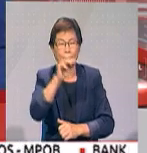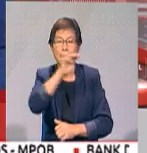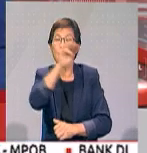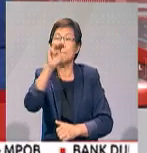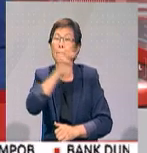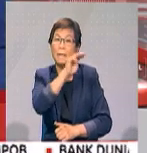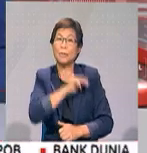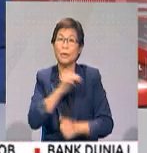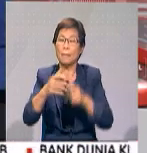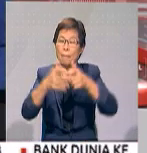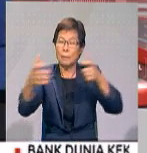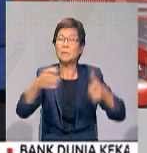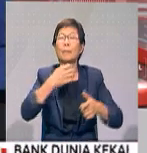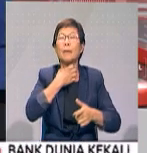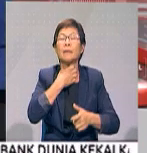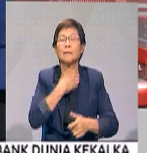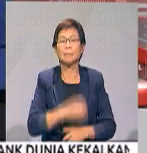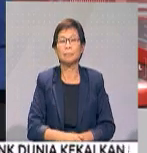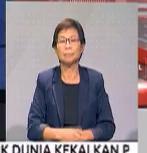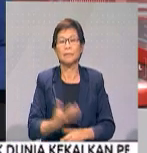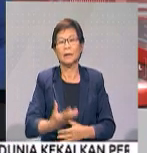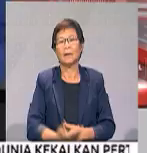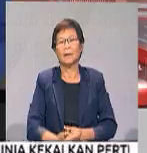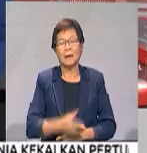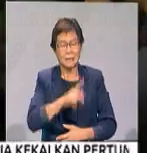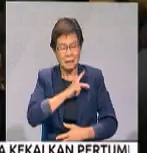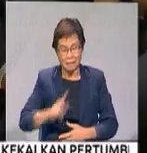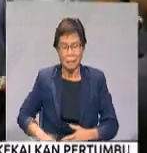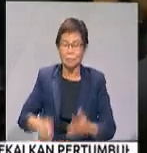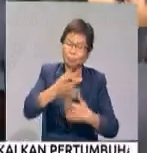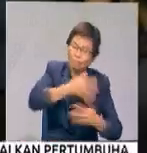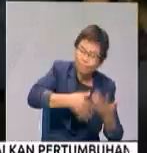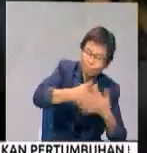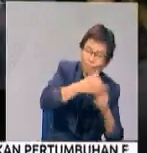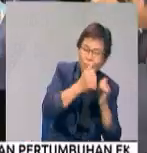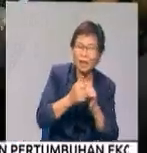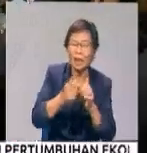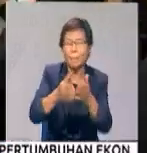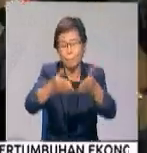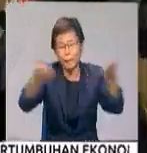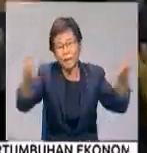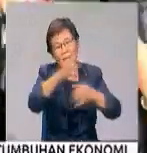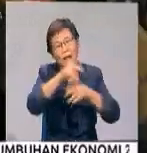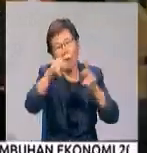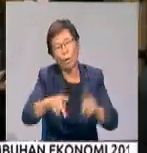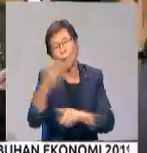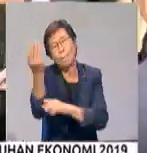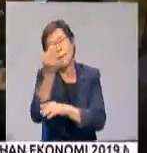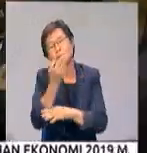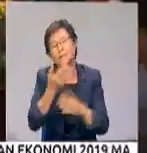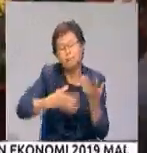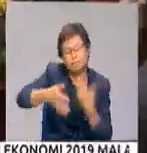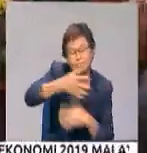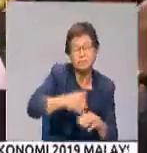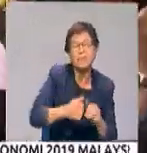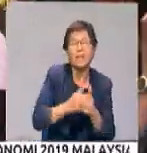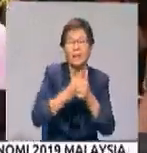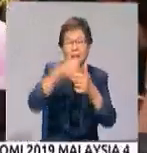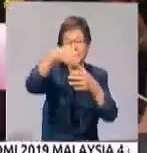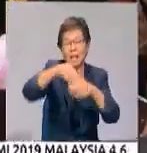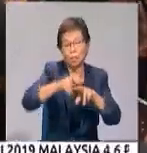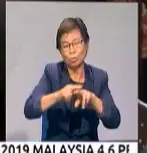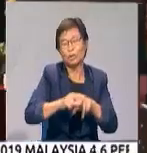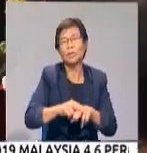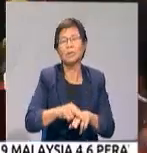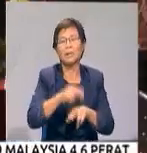Ahmad Faizal Azumu. Sebelum berangkat, baginda sempat beramah mesra bersama media serta orang awam yang mengikuti perjalanan itu.